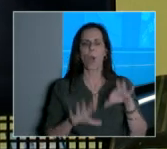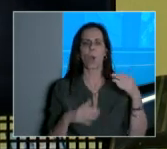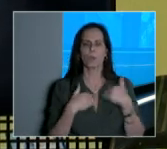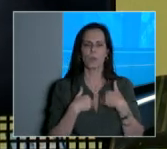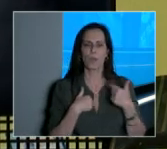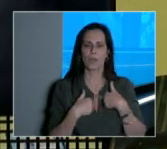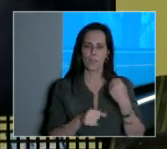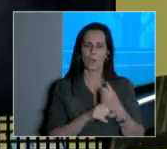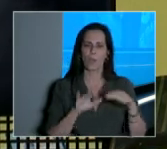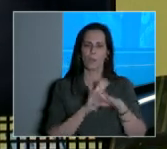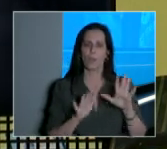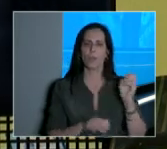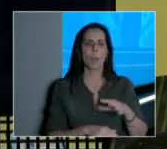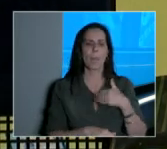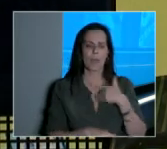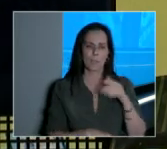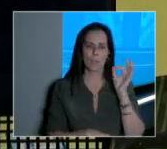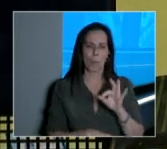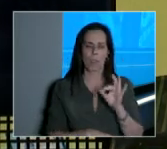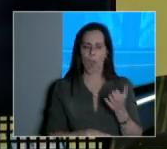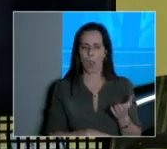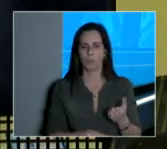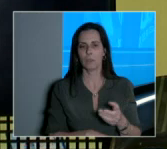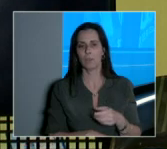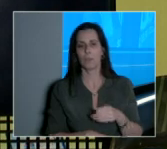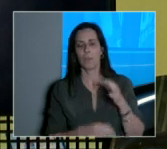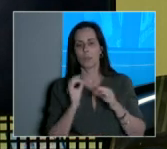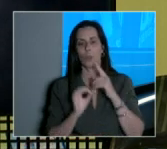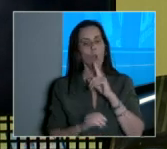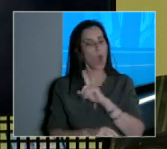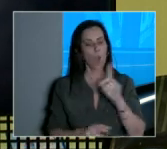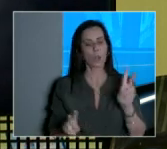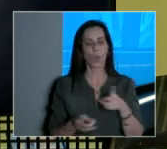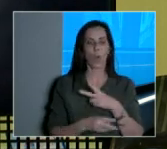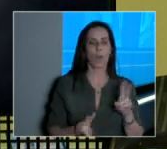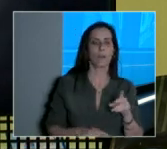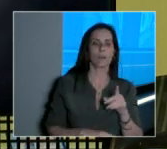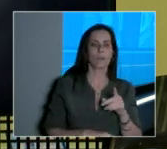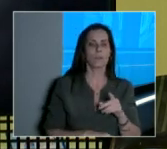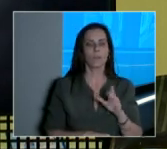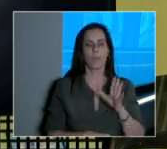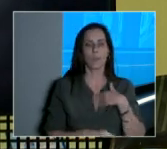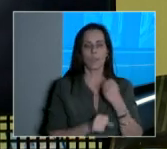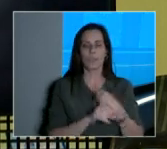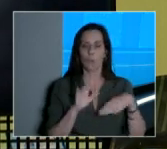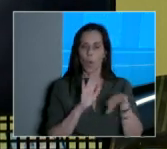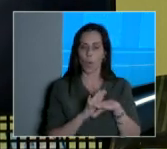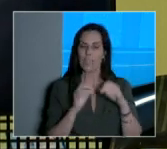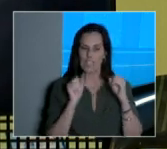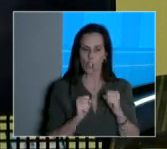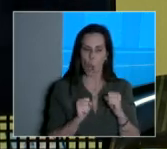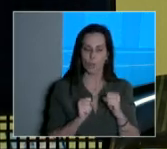ידי העם ואני אחוקק את מה שאני רוצה גם אם זה פוגע במישהו. ובית המשפט אומר לה, לא, את לא יכולה. אז אומרים, אוקיי, אז אנחנו נעשה חוק